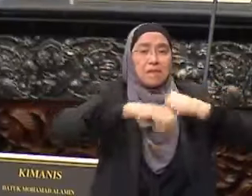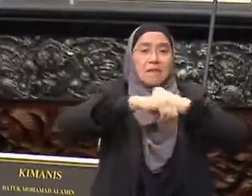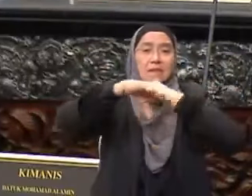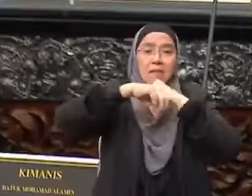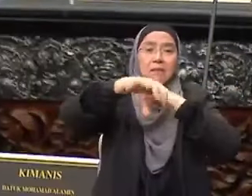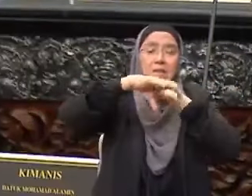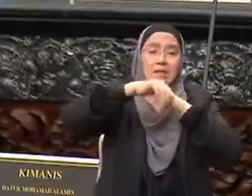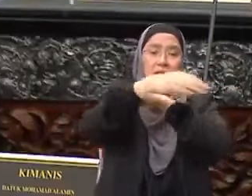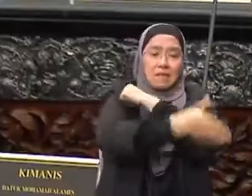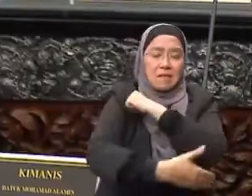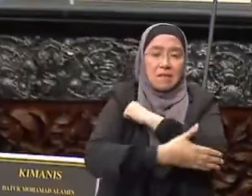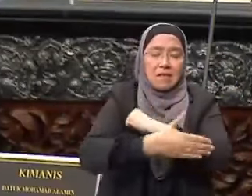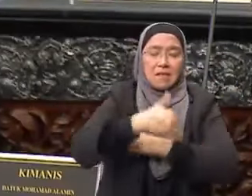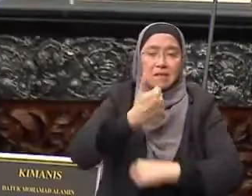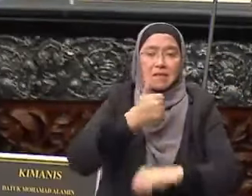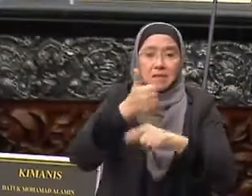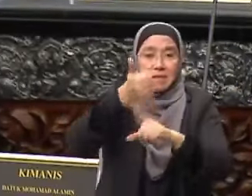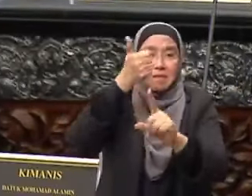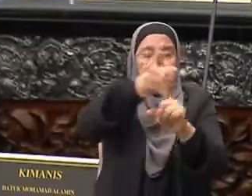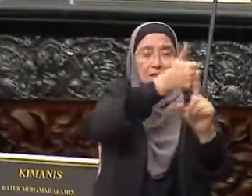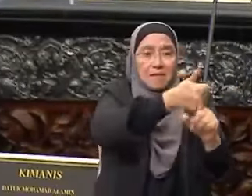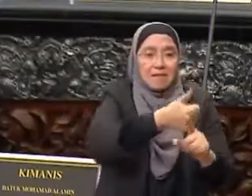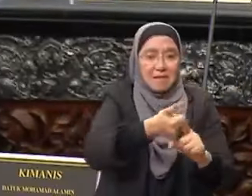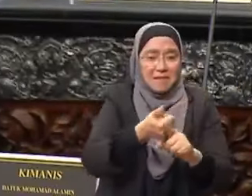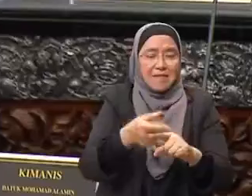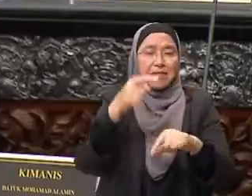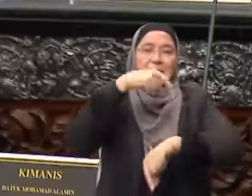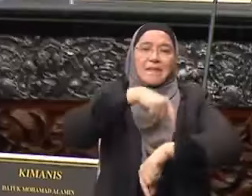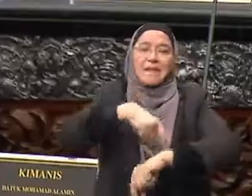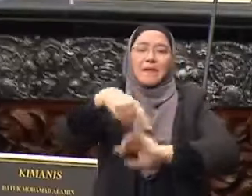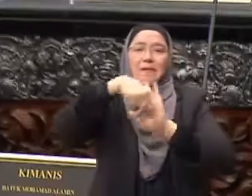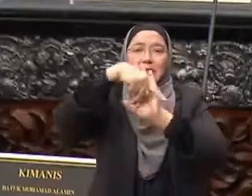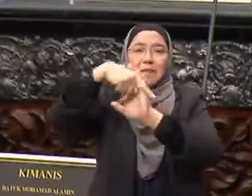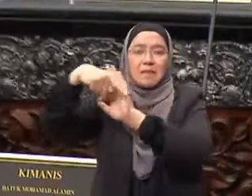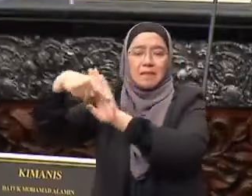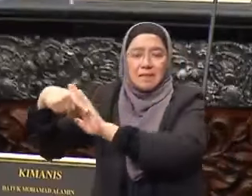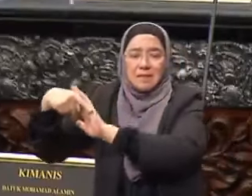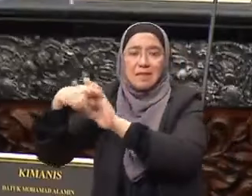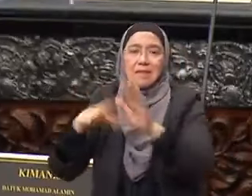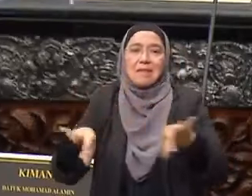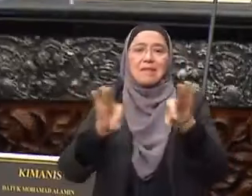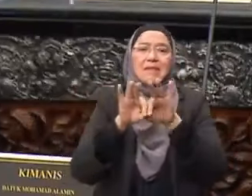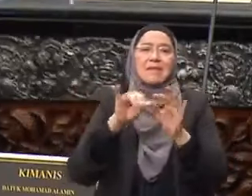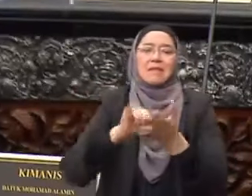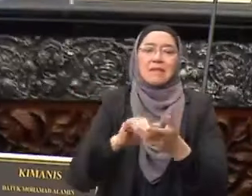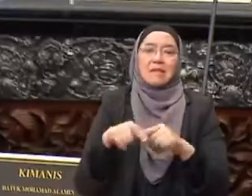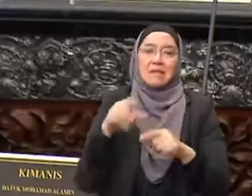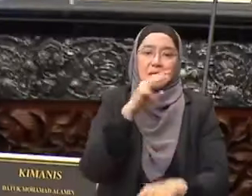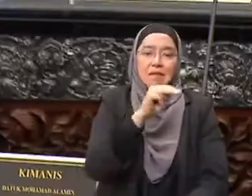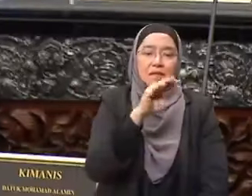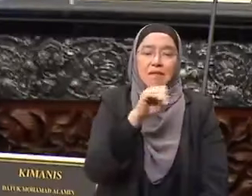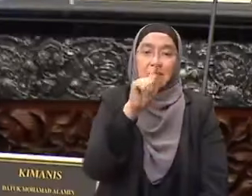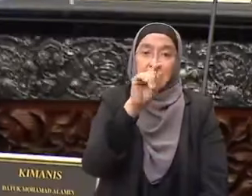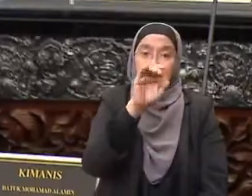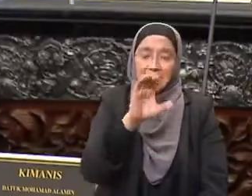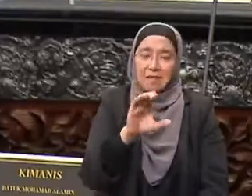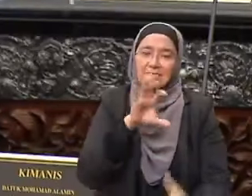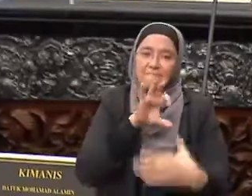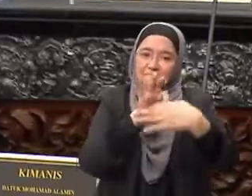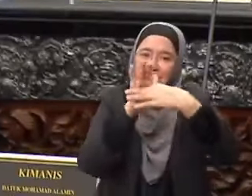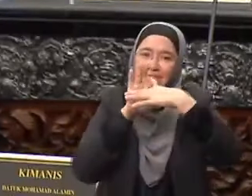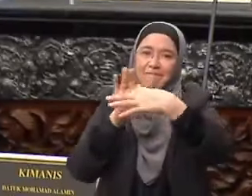pameran-pameran pelancongan utama tersebut ketiga motek juga bekerjasama dengan kerajaan Negeri melalui pejabat